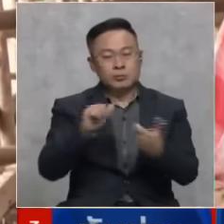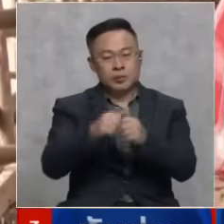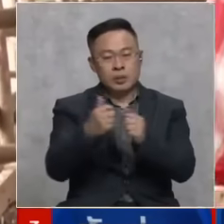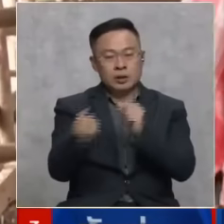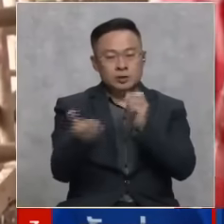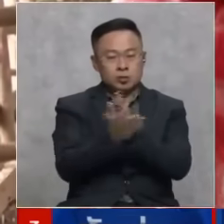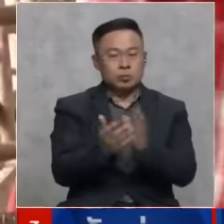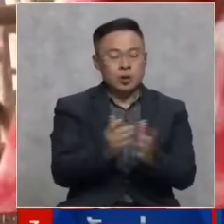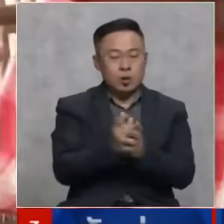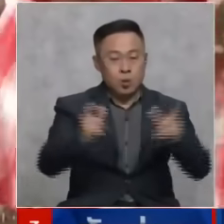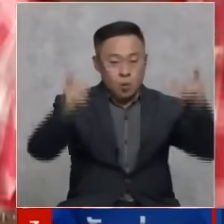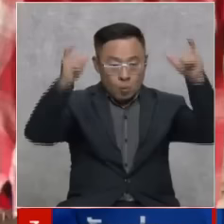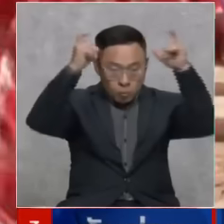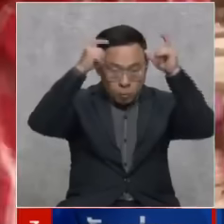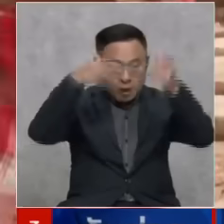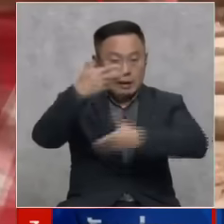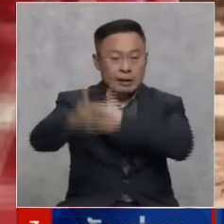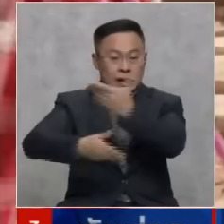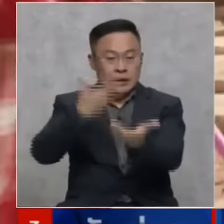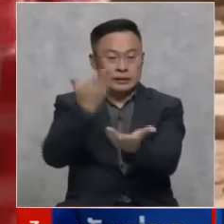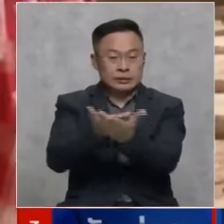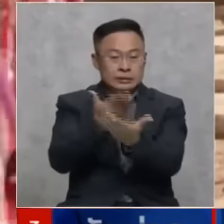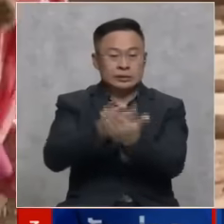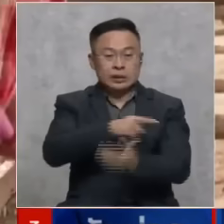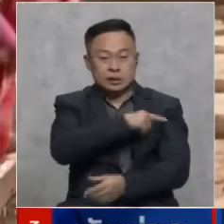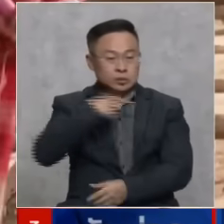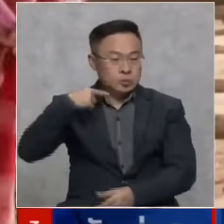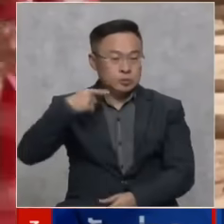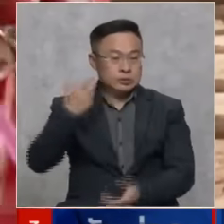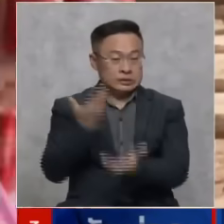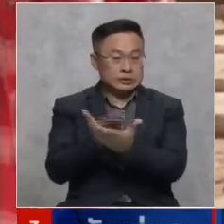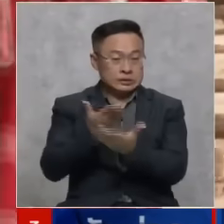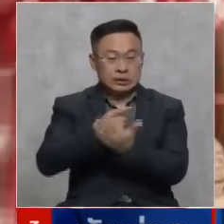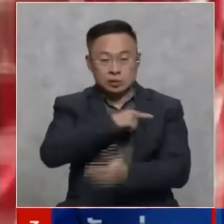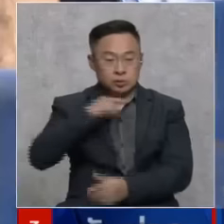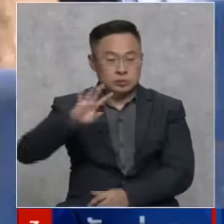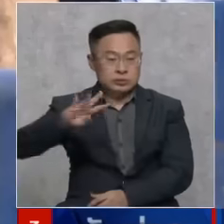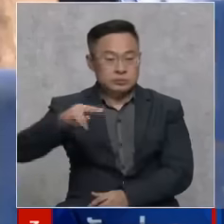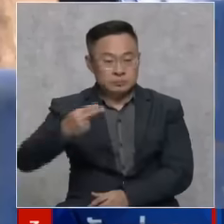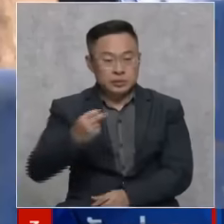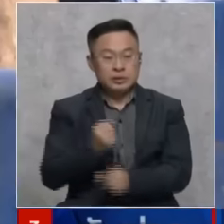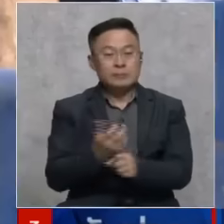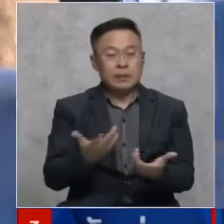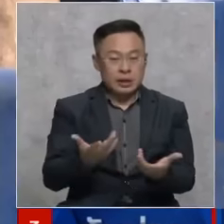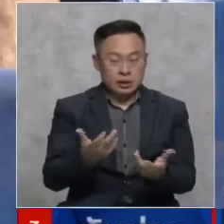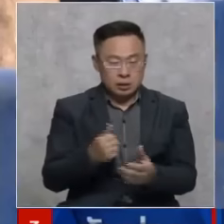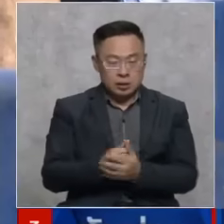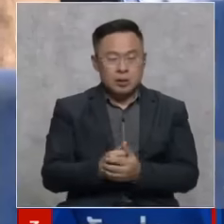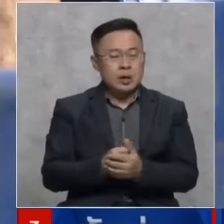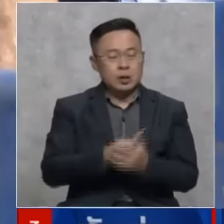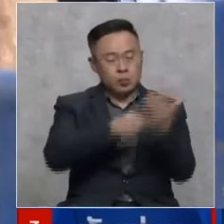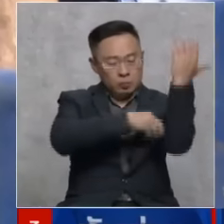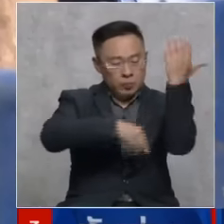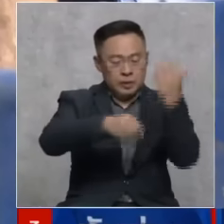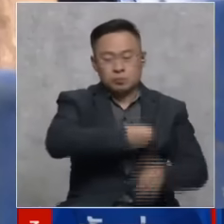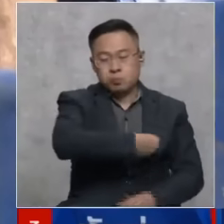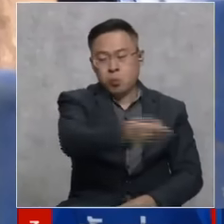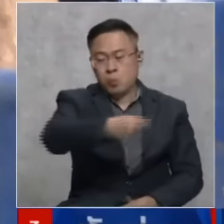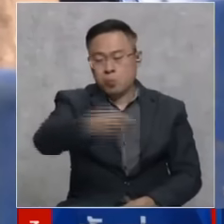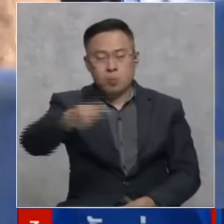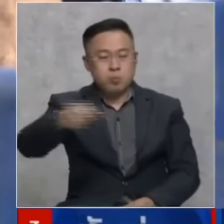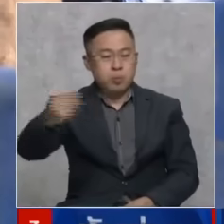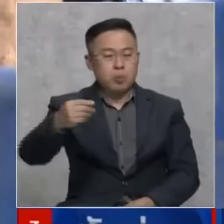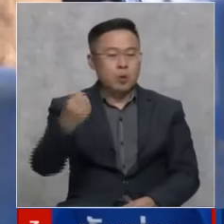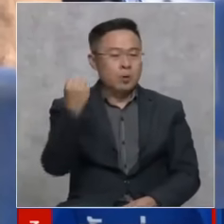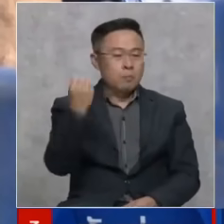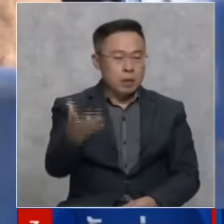พิ่งขายวัวยกคอกแต่ขาดทุนไปกว่า 40,000 บาทหนี้สินส่วนใหญ่หมดไปกับค่าเมล็ดพันธุ์ค่าไถค่าหว่านอื่นๆจิปปา